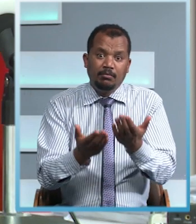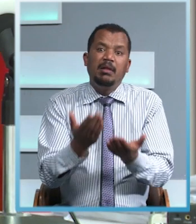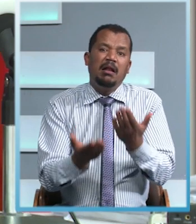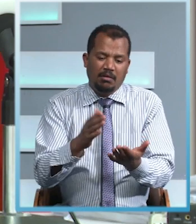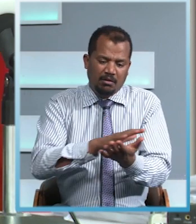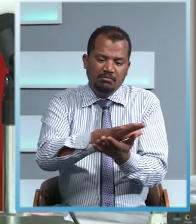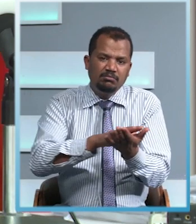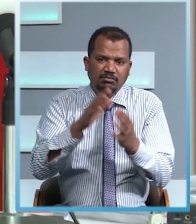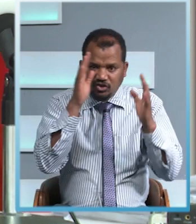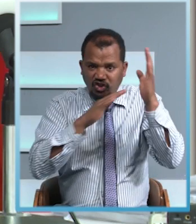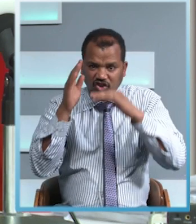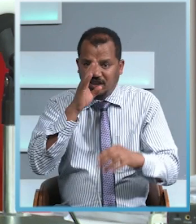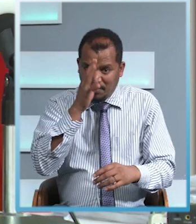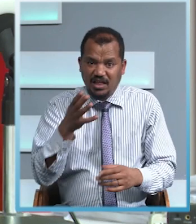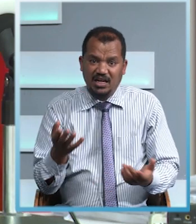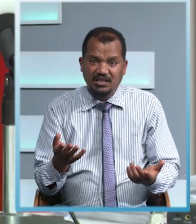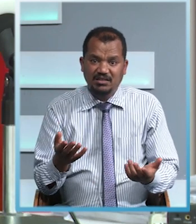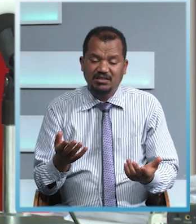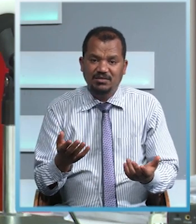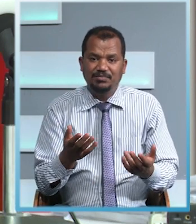ምናልባትም ለመረበሽ ችግር ለመፍጠር